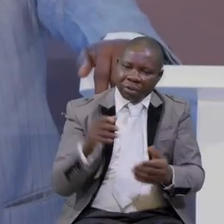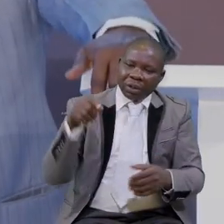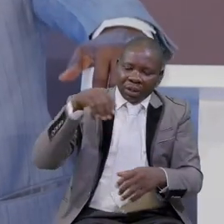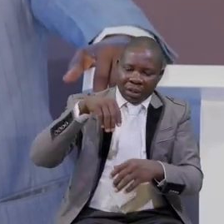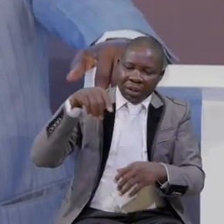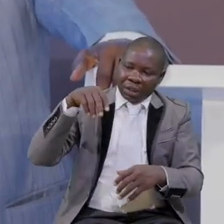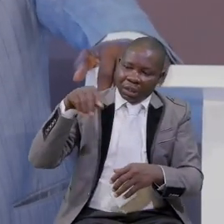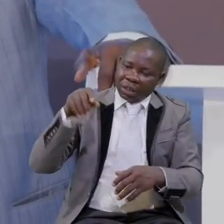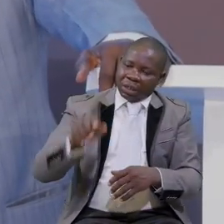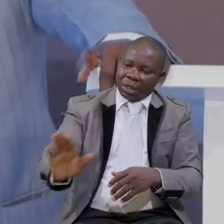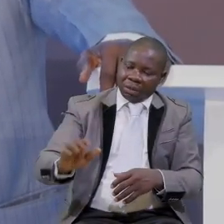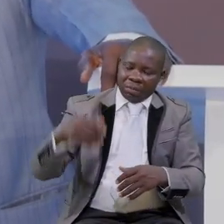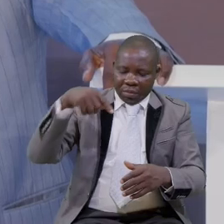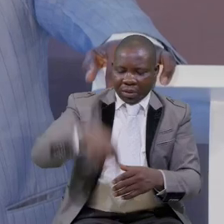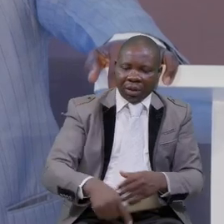lui.